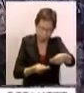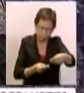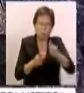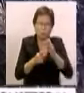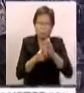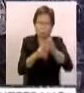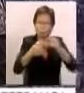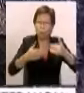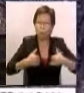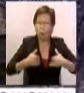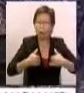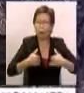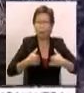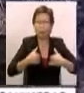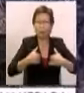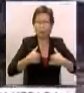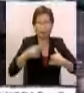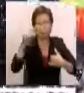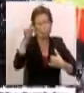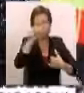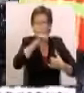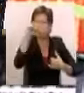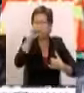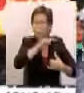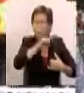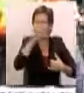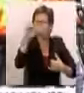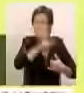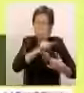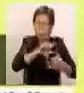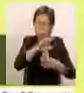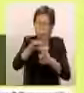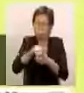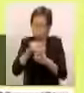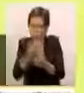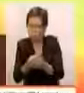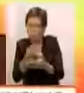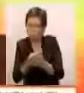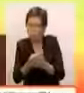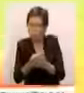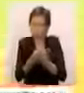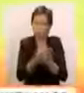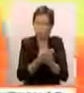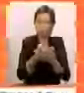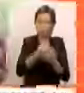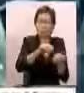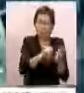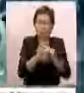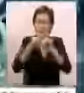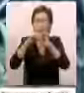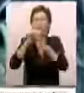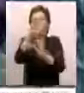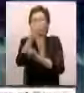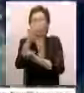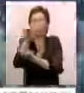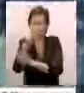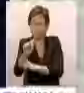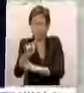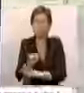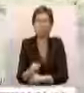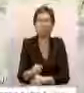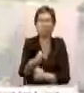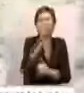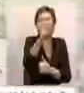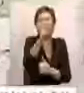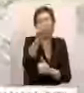menunjukkan ada kecurangan serius yang membabitkan masalah kewangan agensi kerajaan itu. Vimalah Kasturi